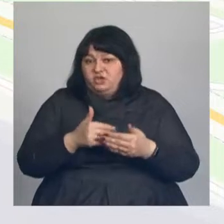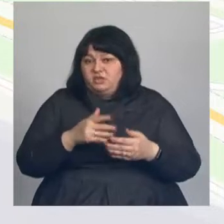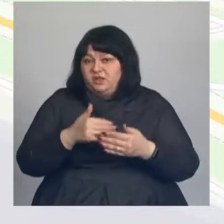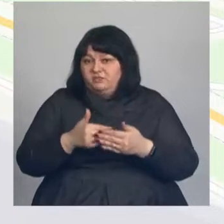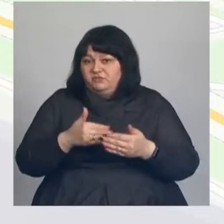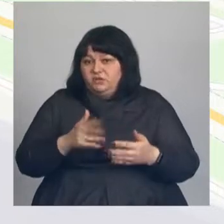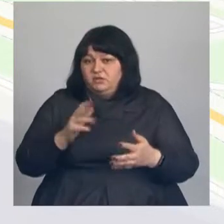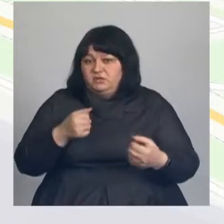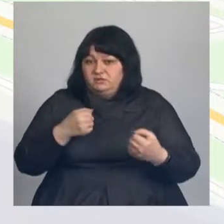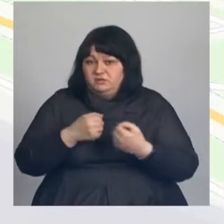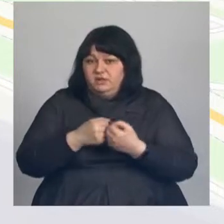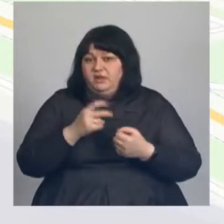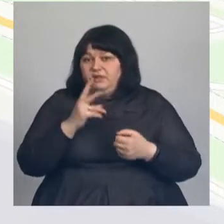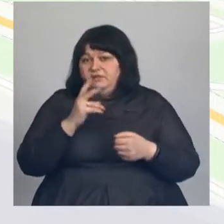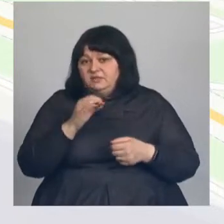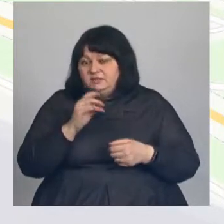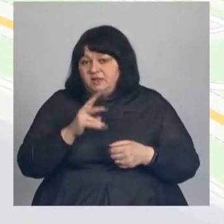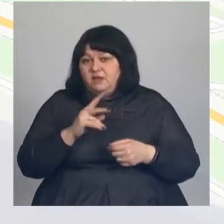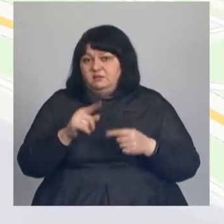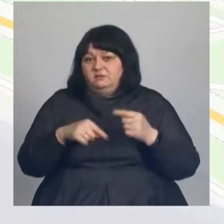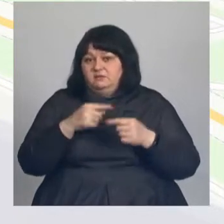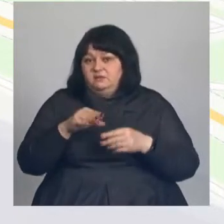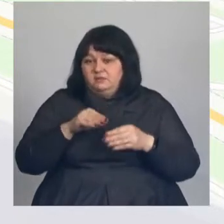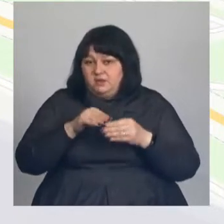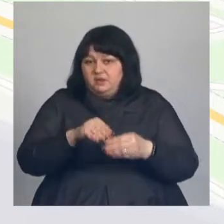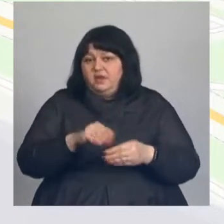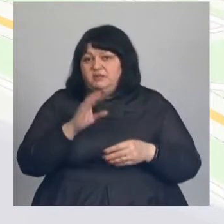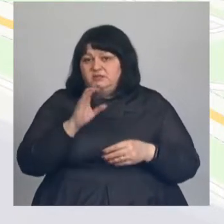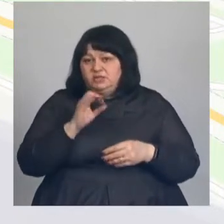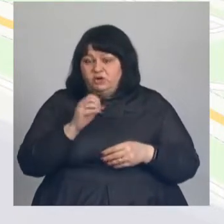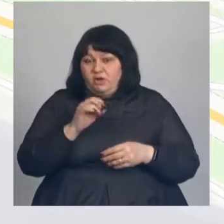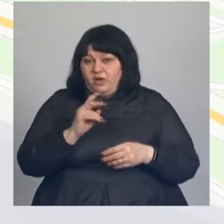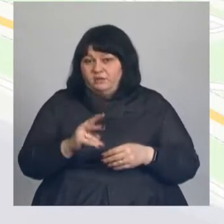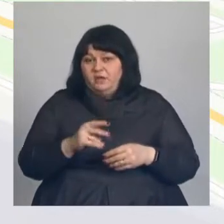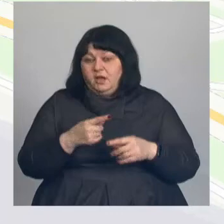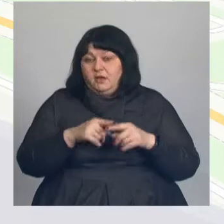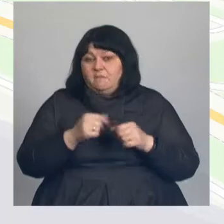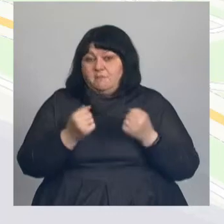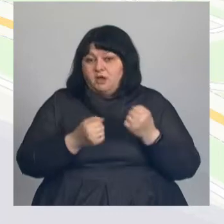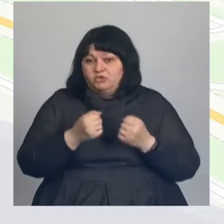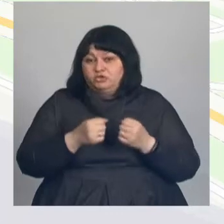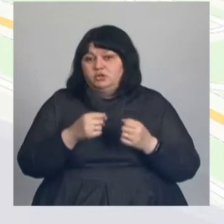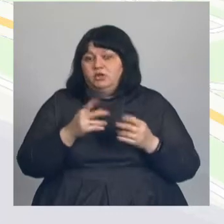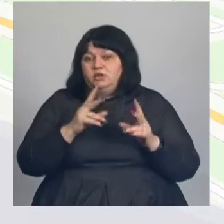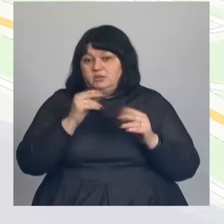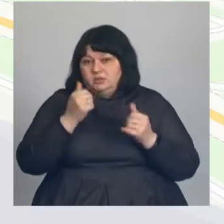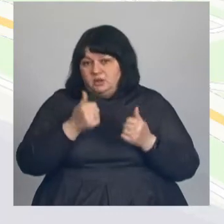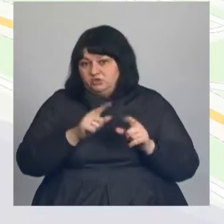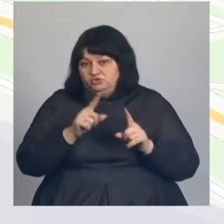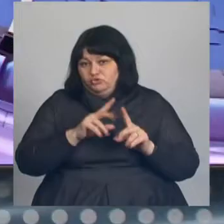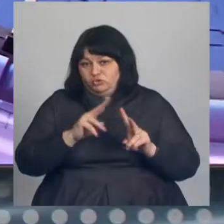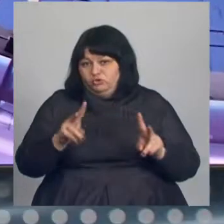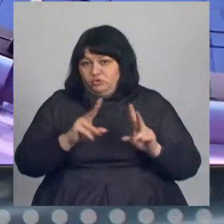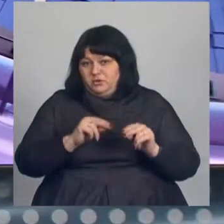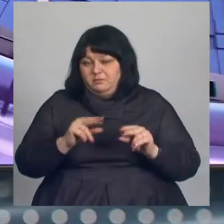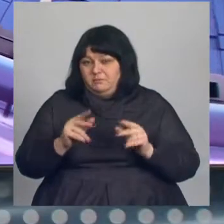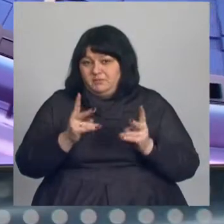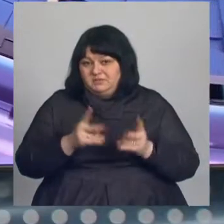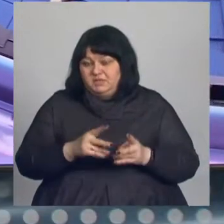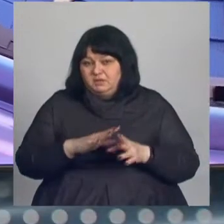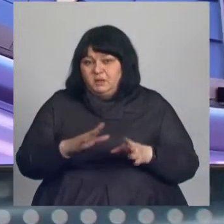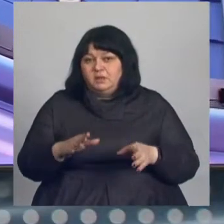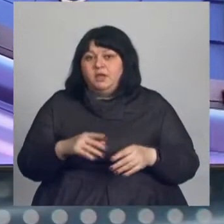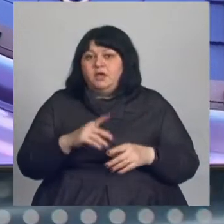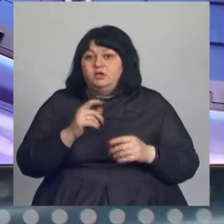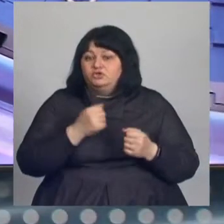дистанцию и столкнулась с «Ниссаном» с последующим наездом на «Ситроен». Кроме машин в этой аварии, к счастью, никто не пострадал. Чего, к